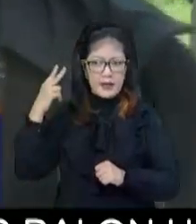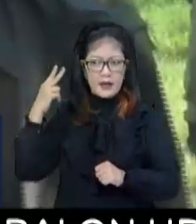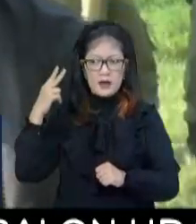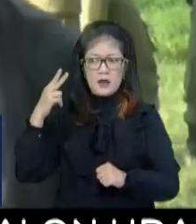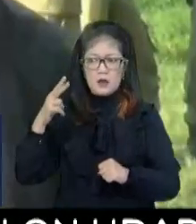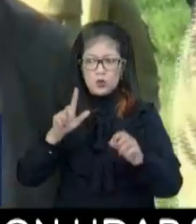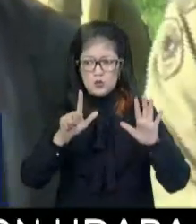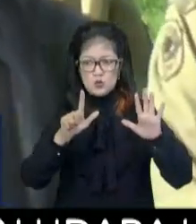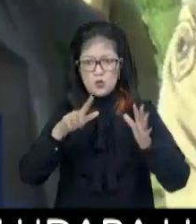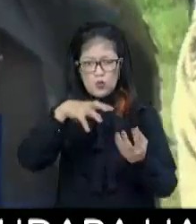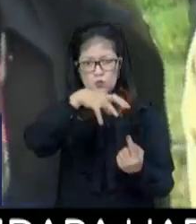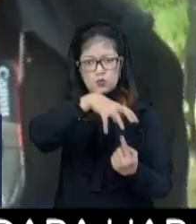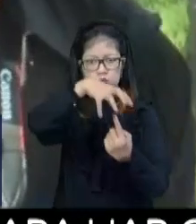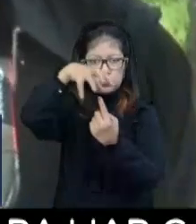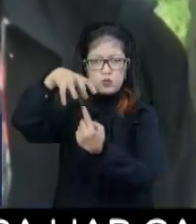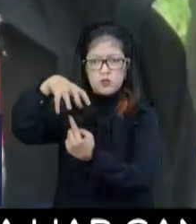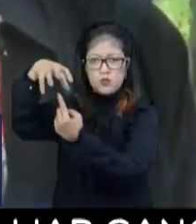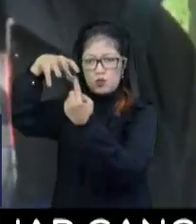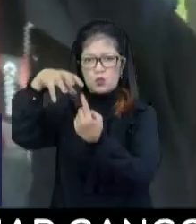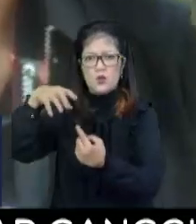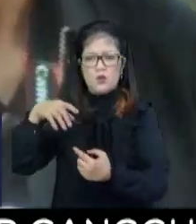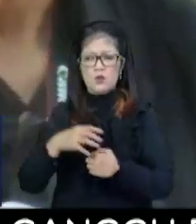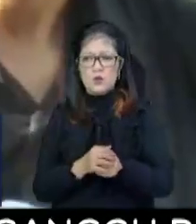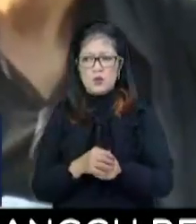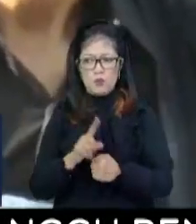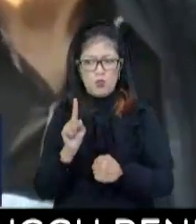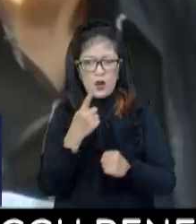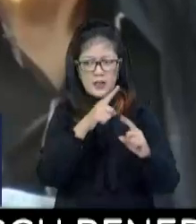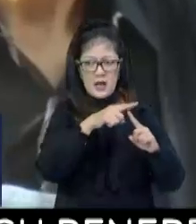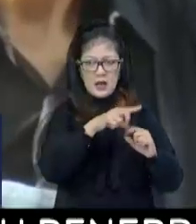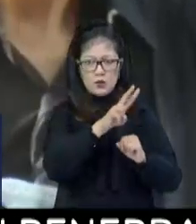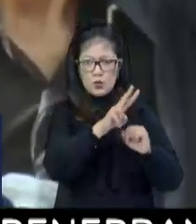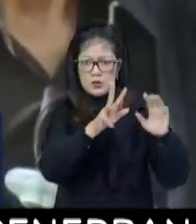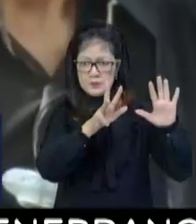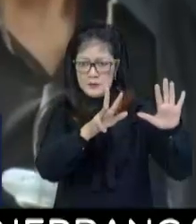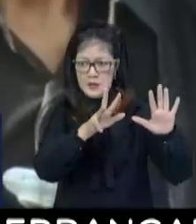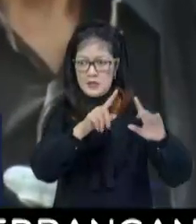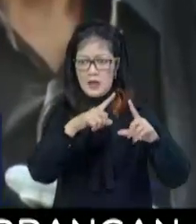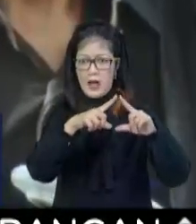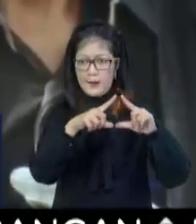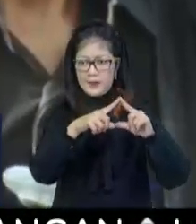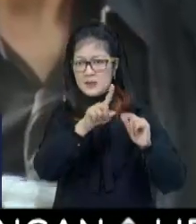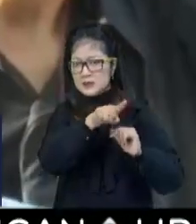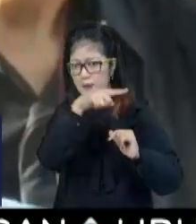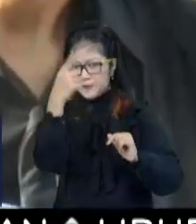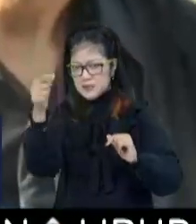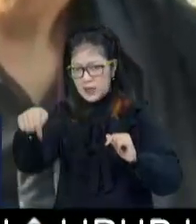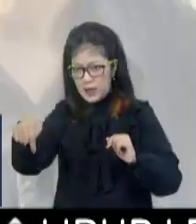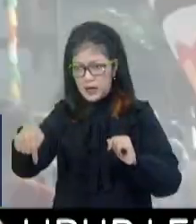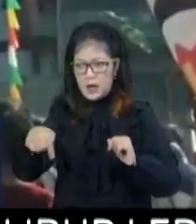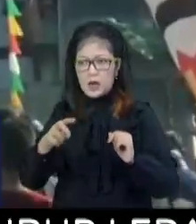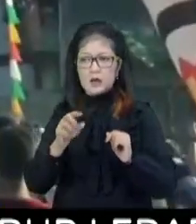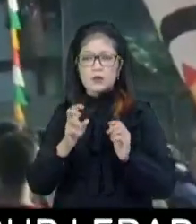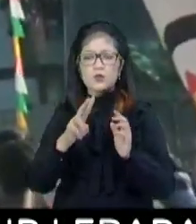kejadian. 7 kejadian dari tanggal 29 April sampai tanggal 2 kemarin pada